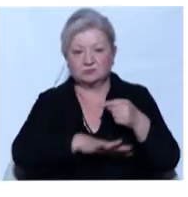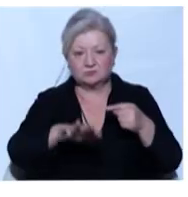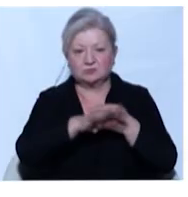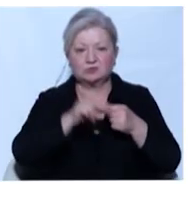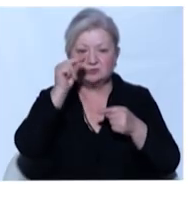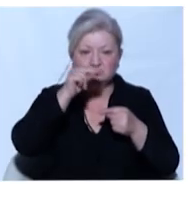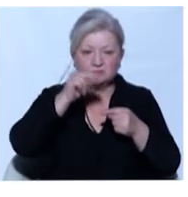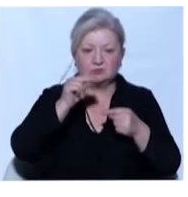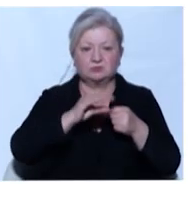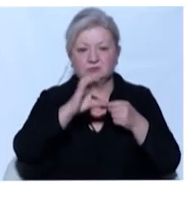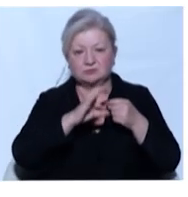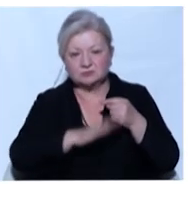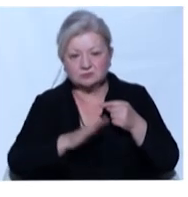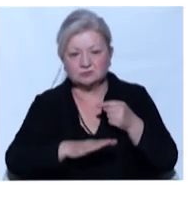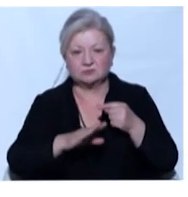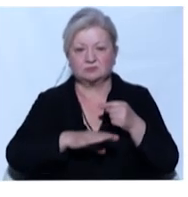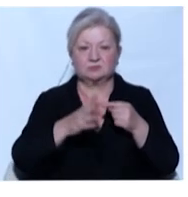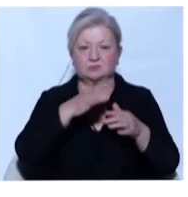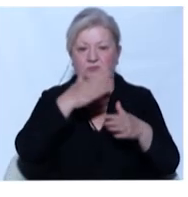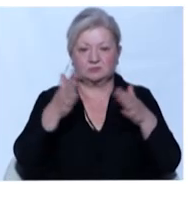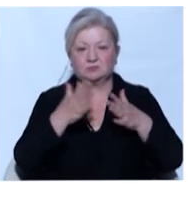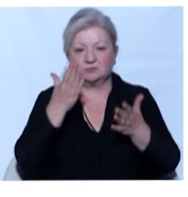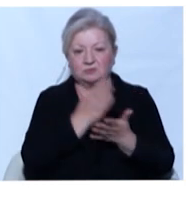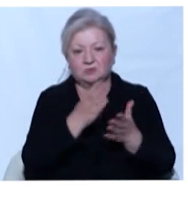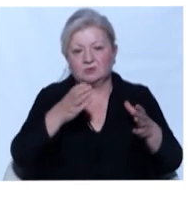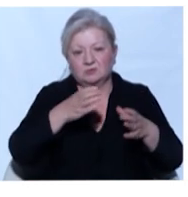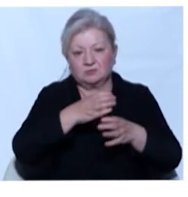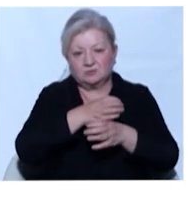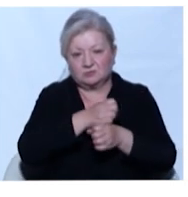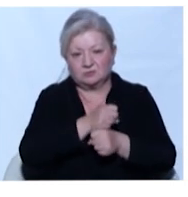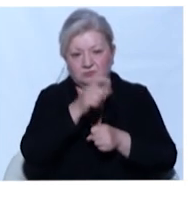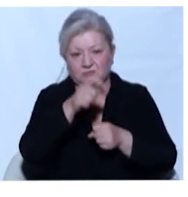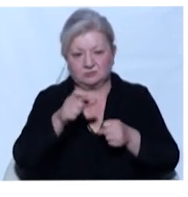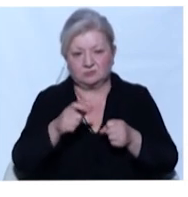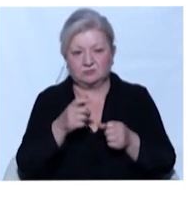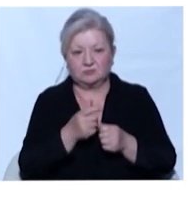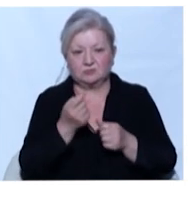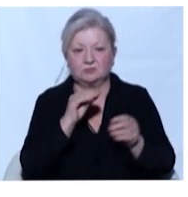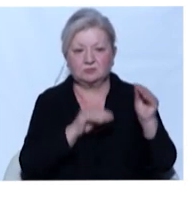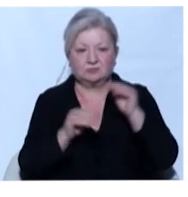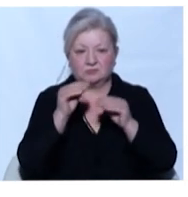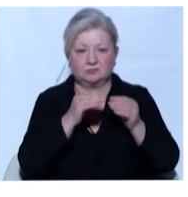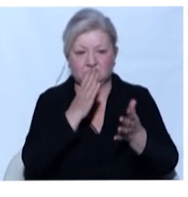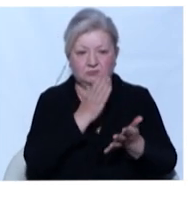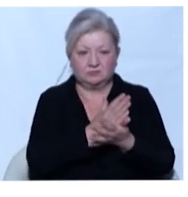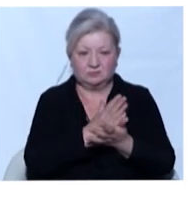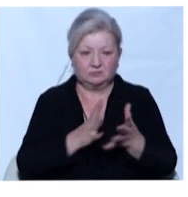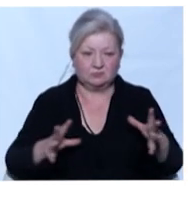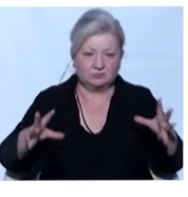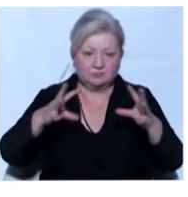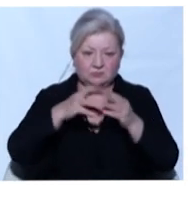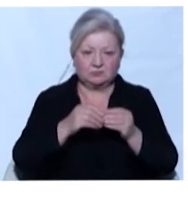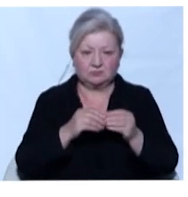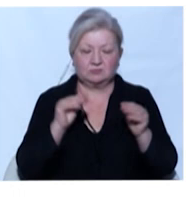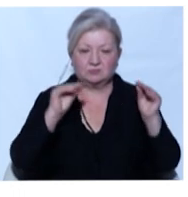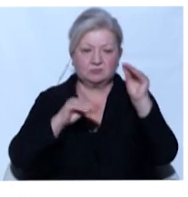ჩრდილოეთის, სამხრეთის, ლათინური ამერიკის და ევროპის უფრო მცირდება მოცულობით და უფრო ნაკლებად არის მონაწილე მსოფლიოში მთლიანი მოსახლეობის